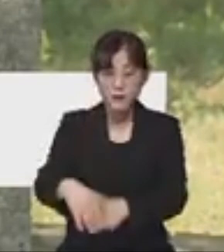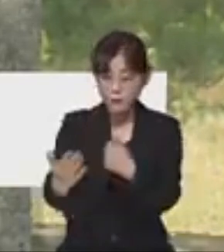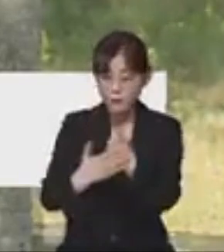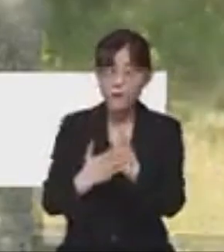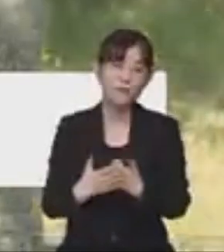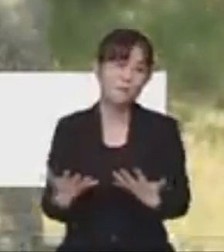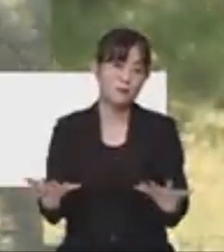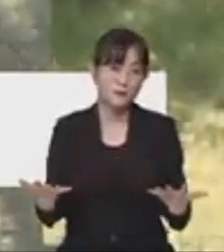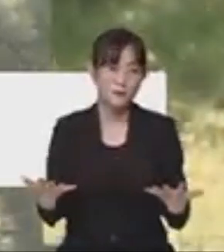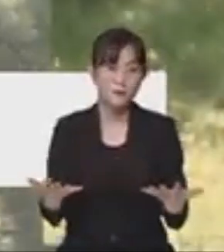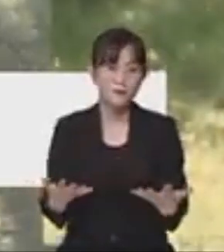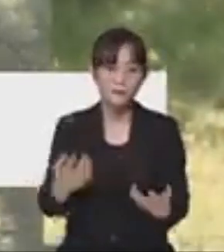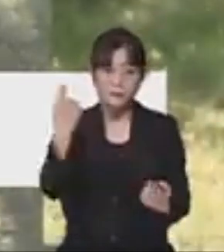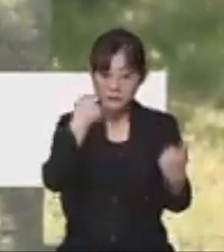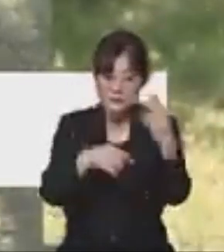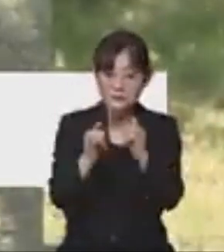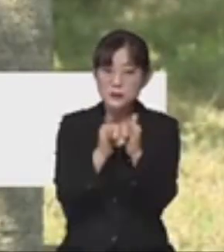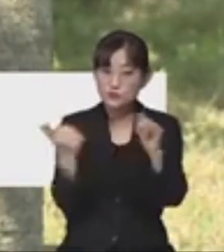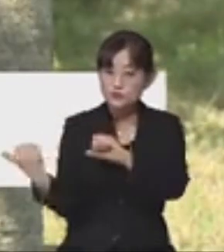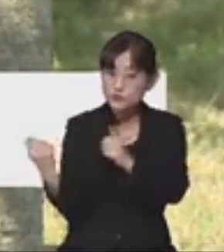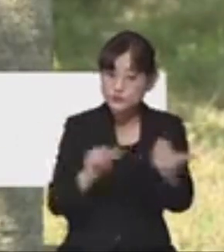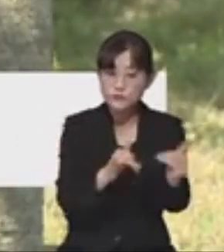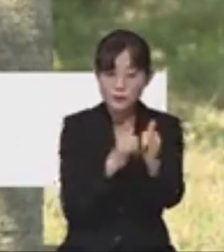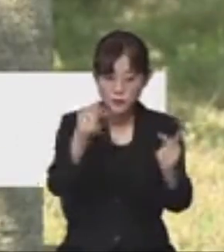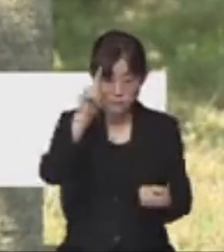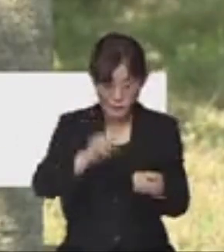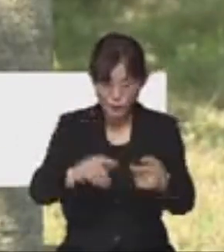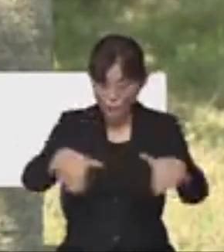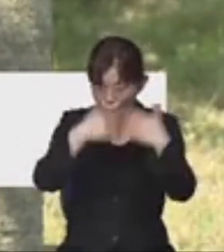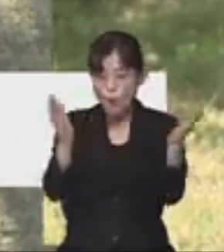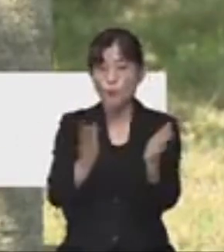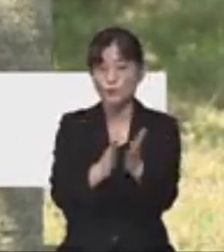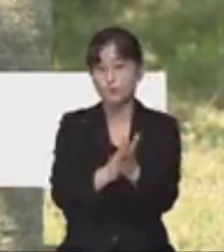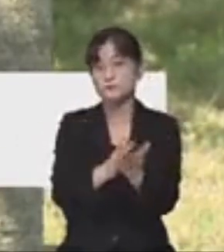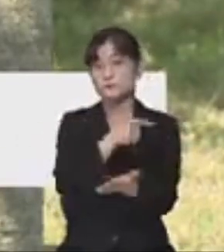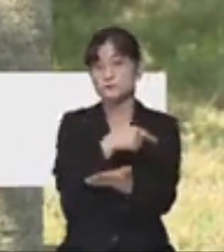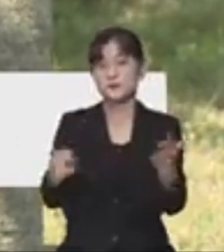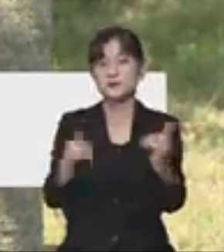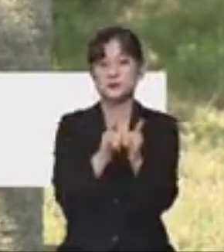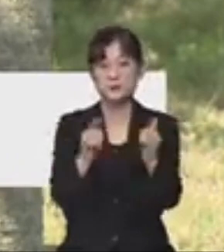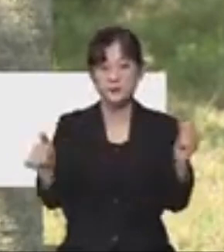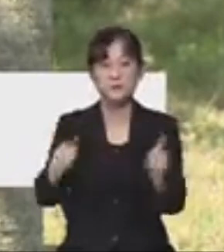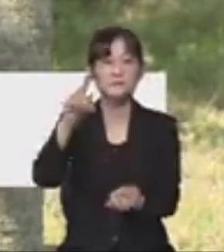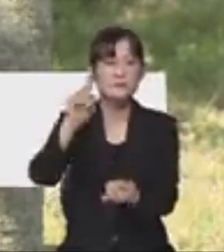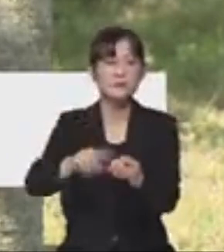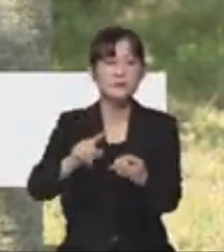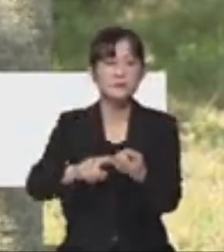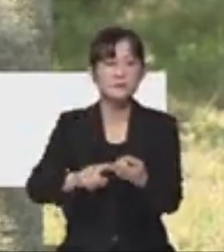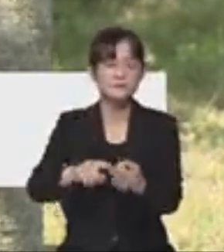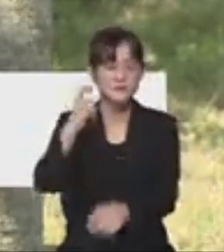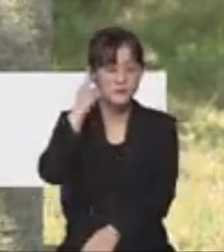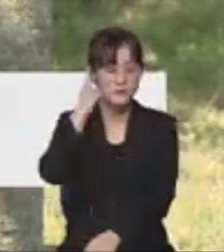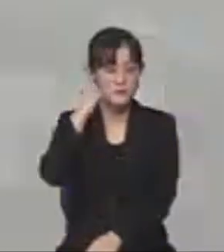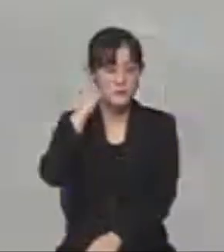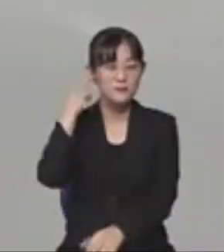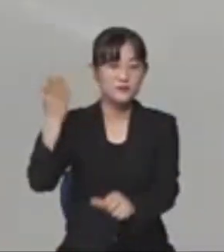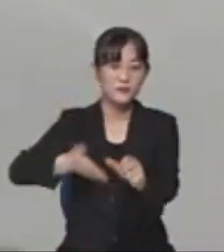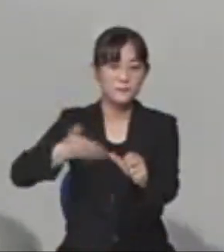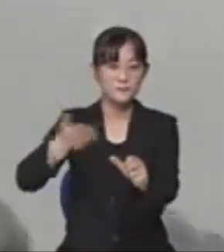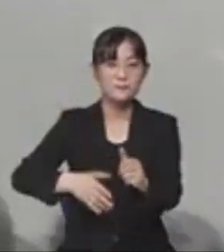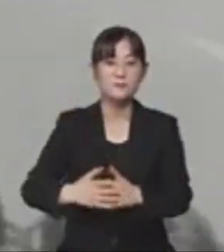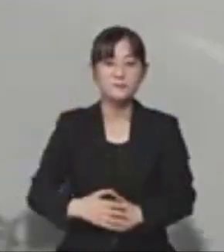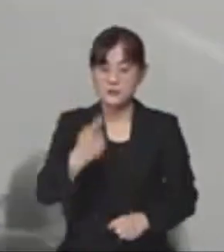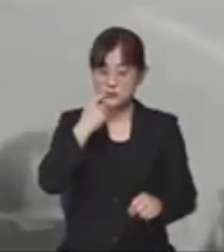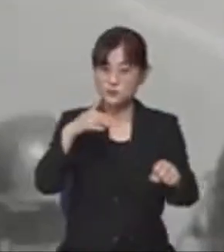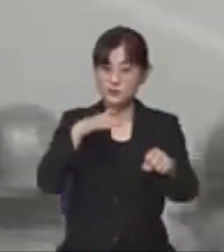전혀 없어요. 저 다친 사람들, 죽은 사람들 다 피해자잖아요. 그런 차원에서 좀 조명이 좀 있었으면.